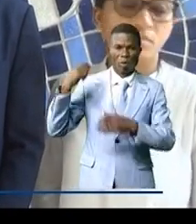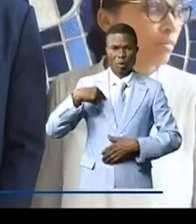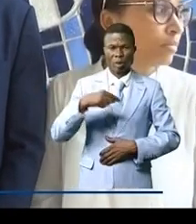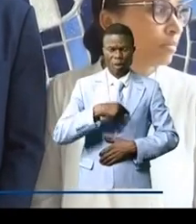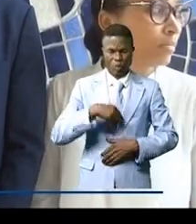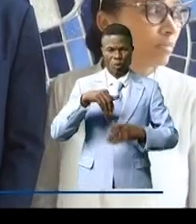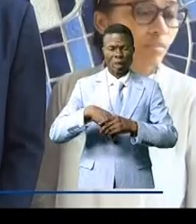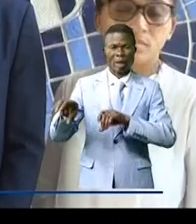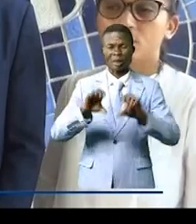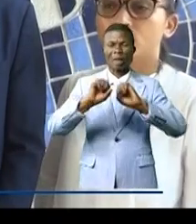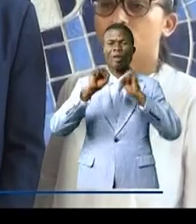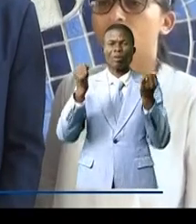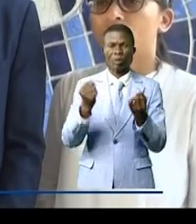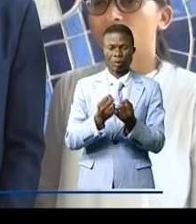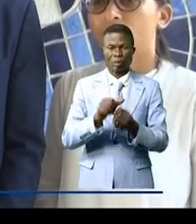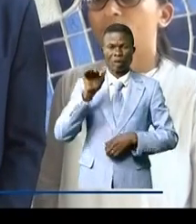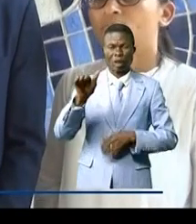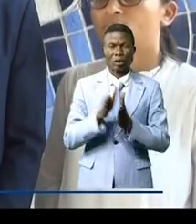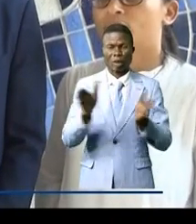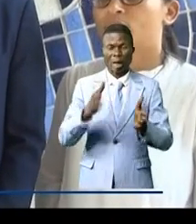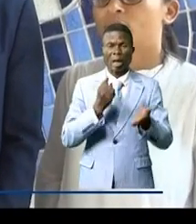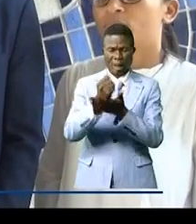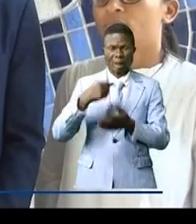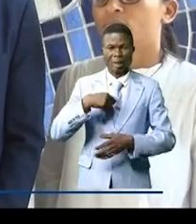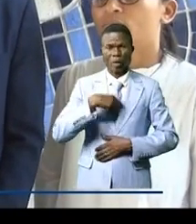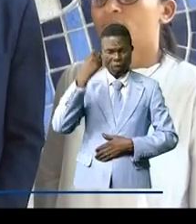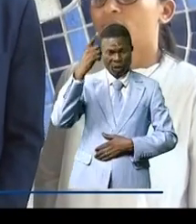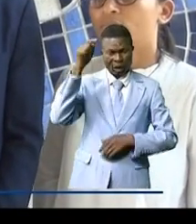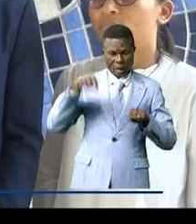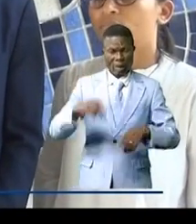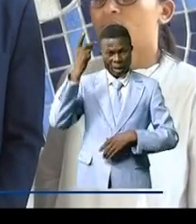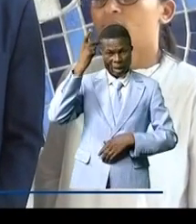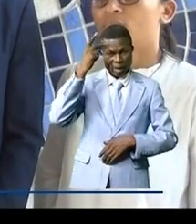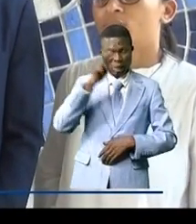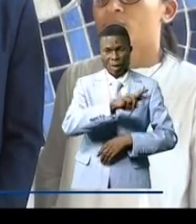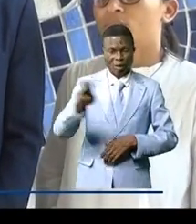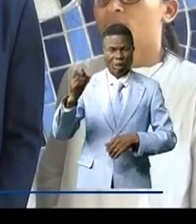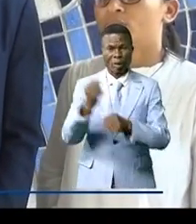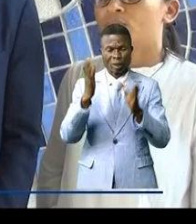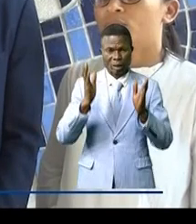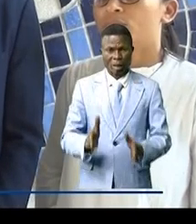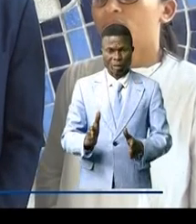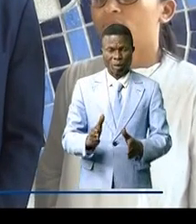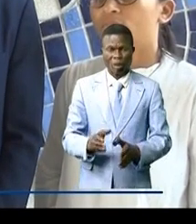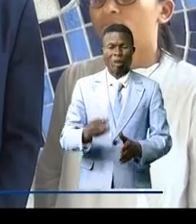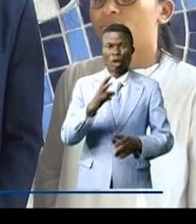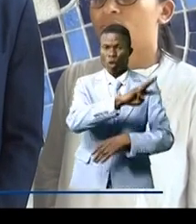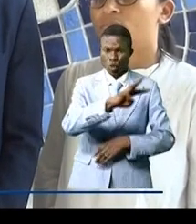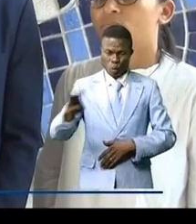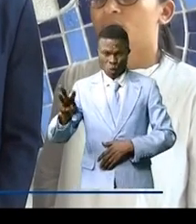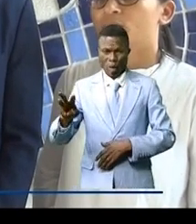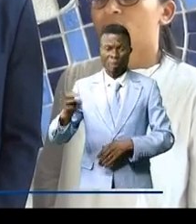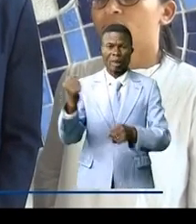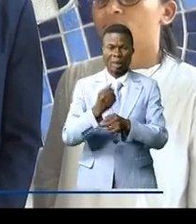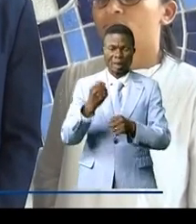ici, le DG nous a fait comprendre qu'il y avait à Kinshasa plus de 2000 agents et plus de 3000 familles qui